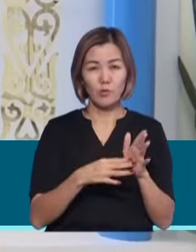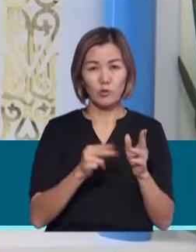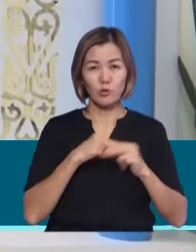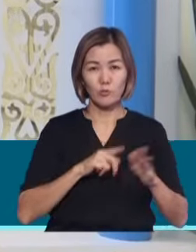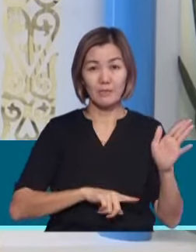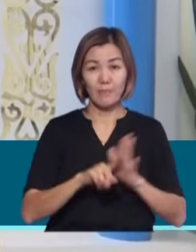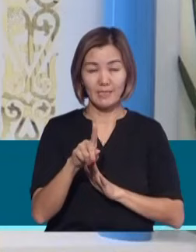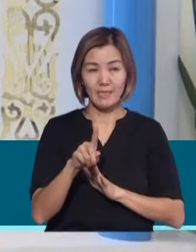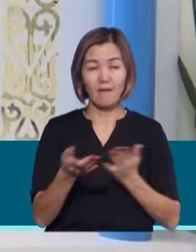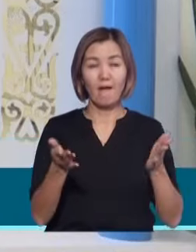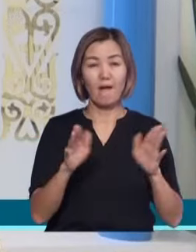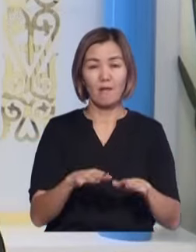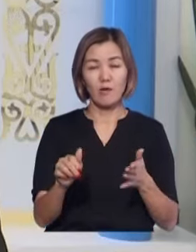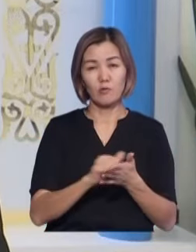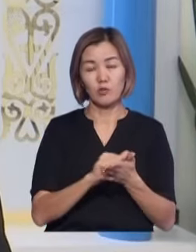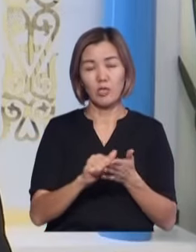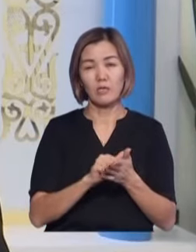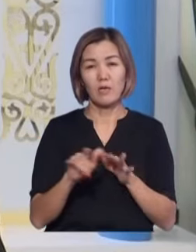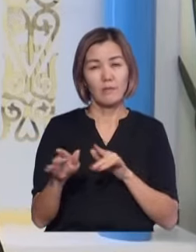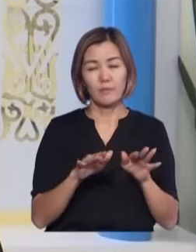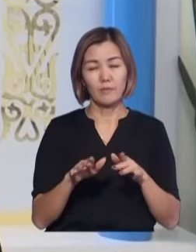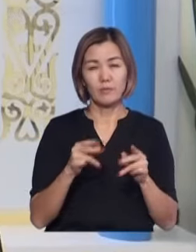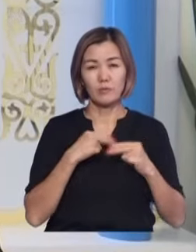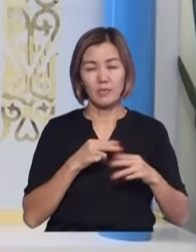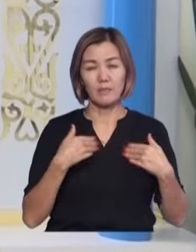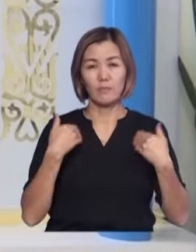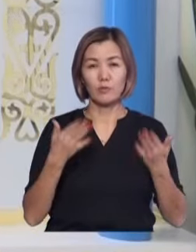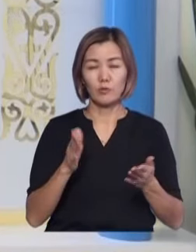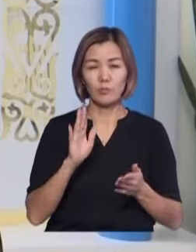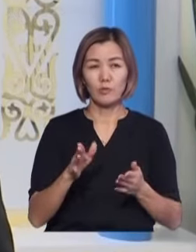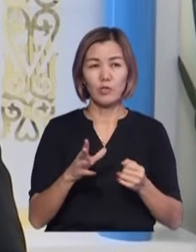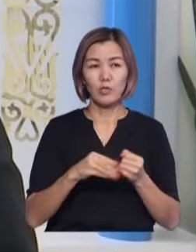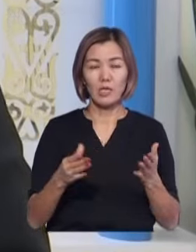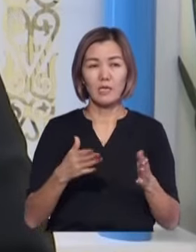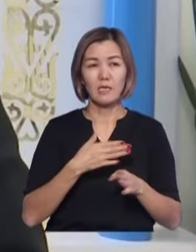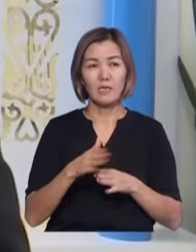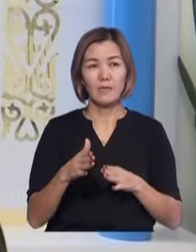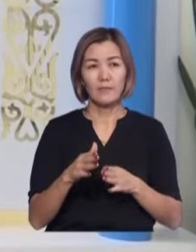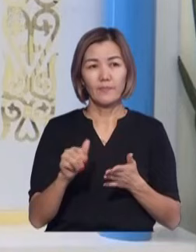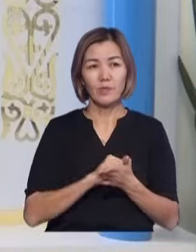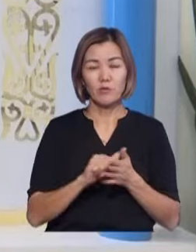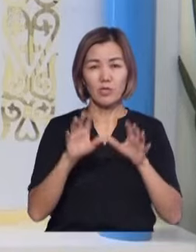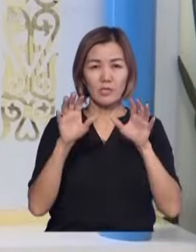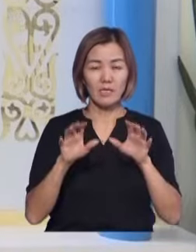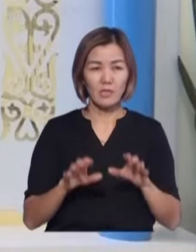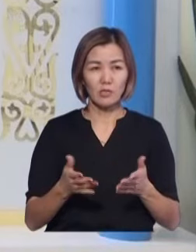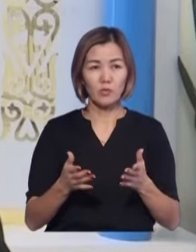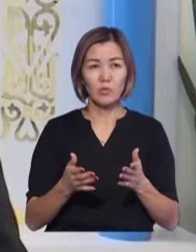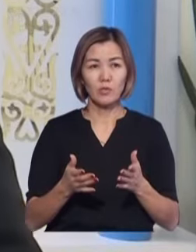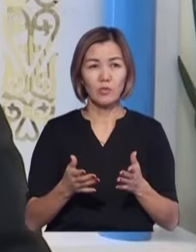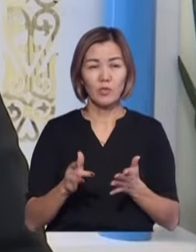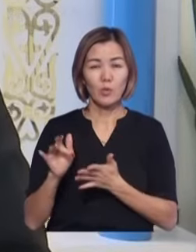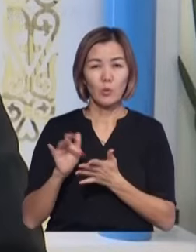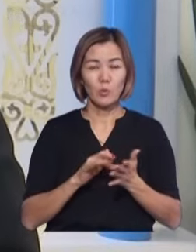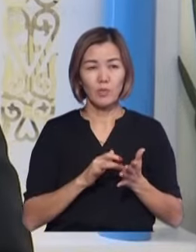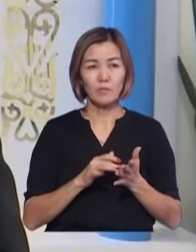жатыр. Қалғандары құжаттарын рәсімдеу ұсыныстары мен жер телімдері, құжатты заңдастыру жақтарында туризмді